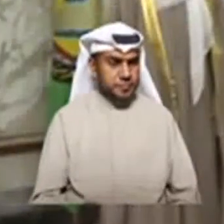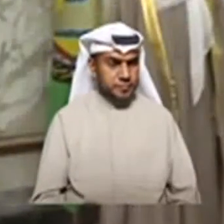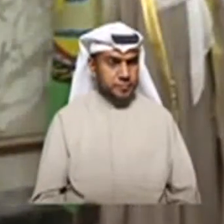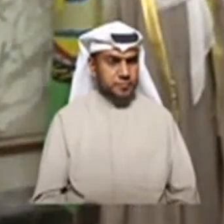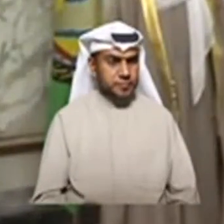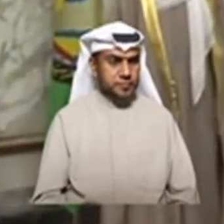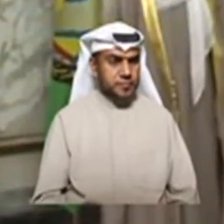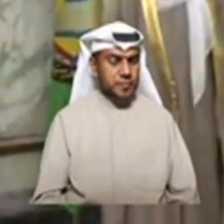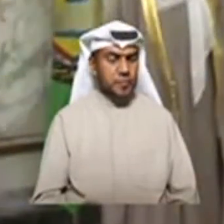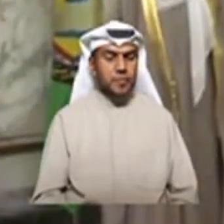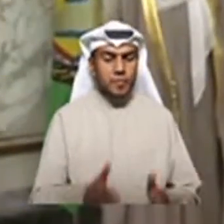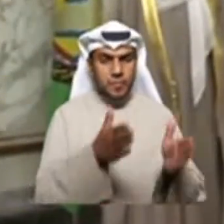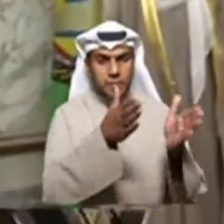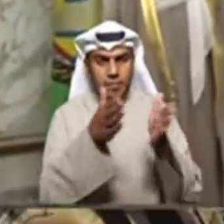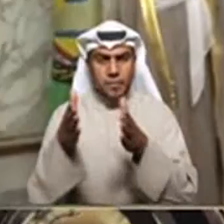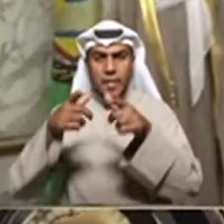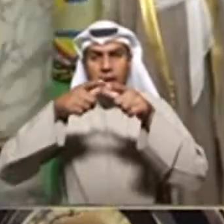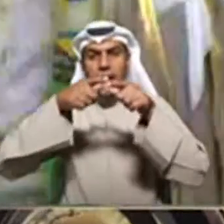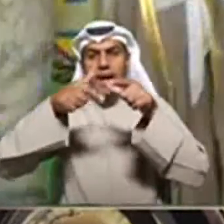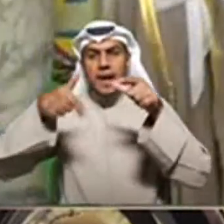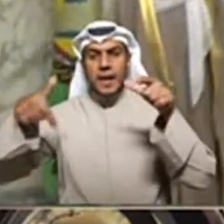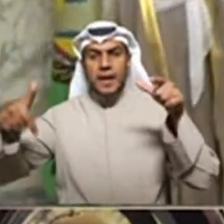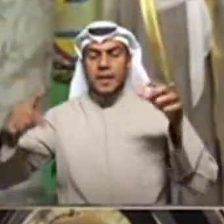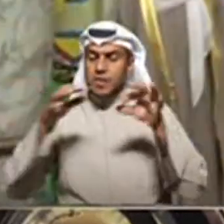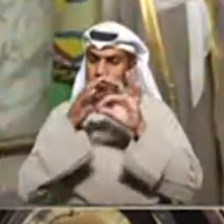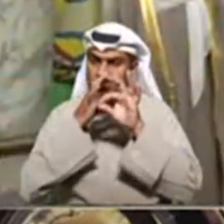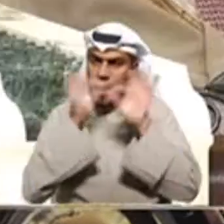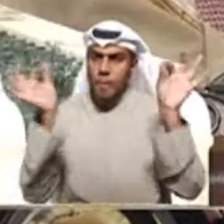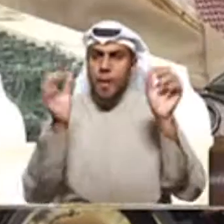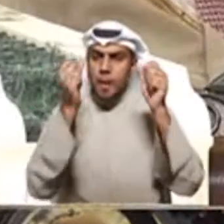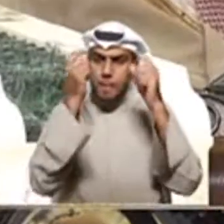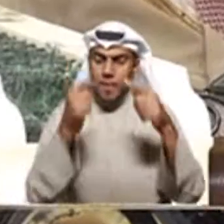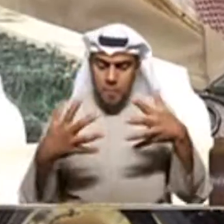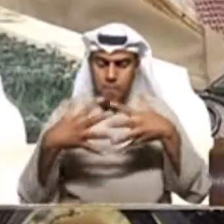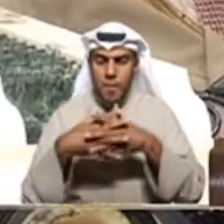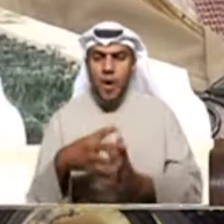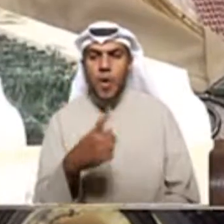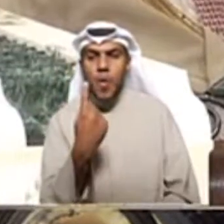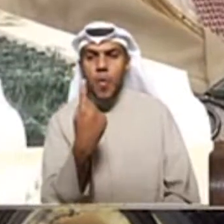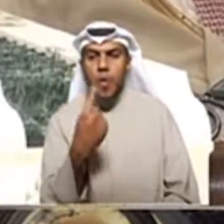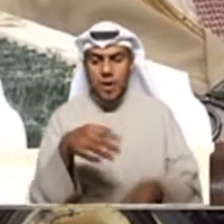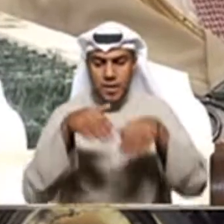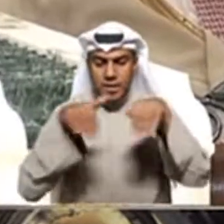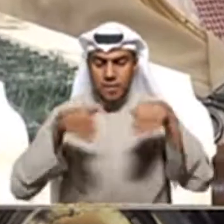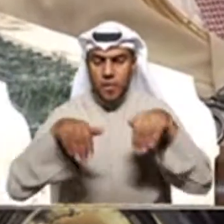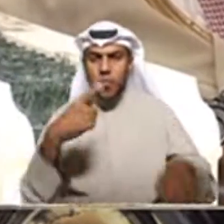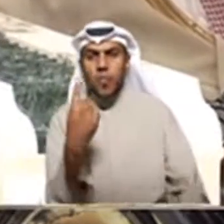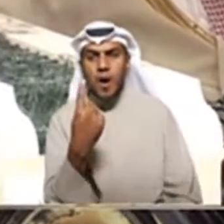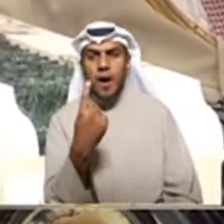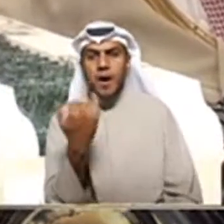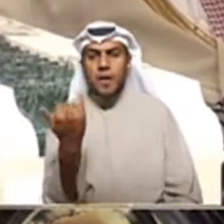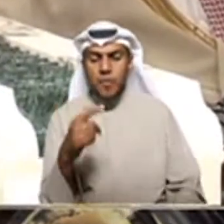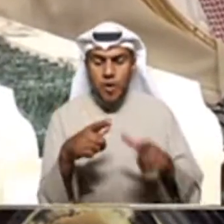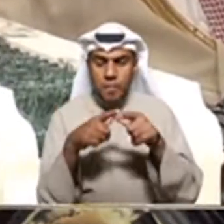التكامل الخليجي ووحدة الصف ومواجهة التحديات الخارجية والتهديدات التي تحيط بالكيان الخليجي،